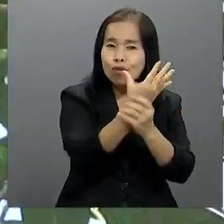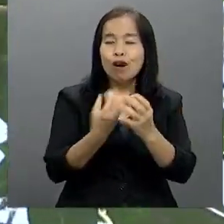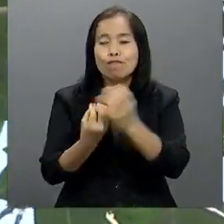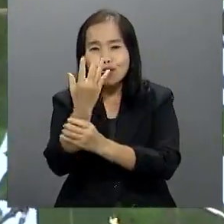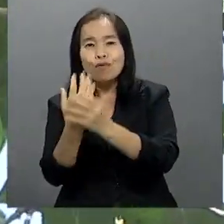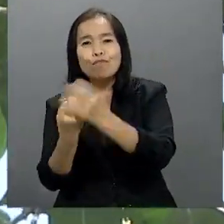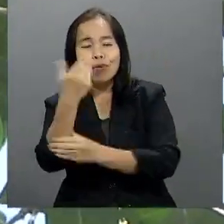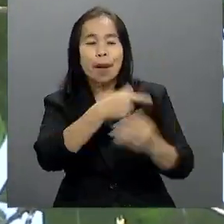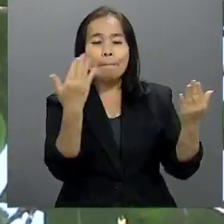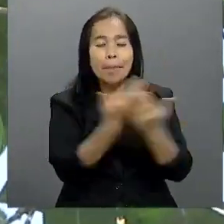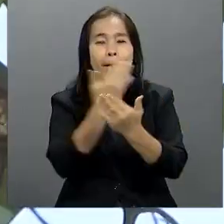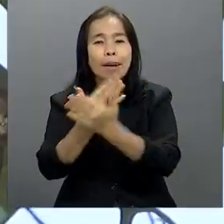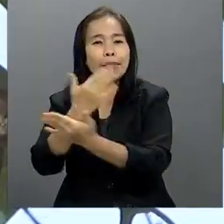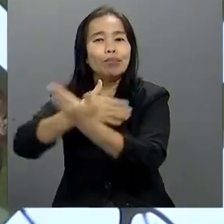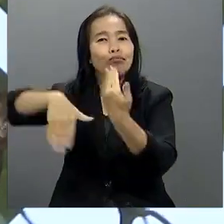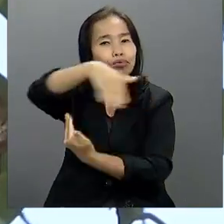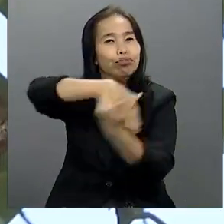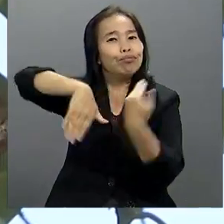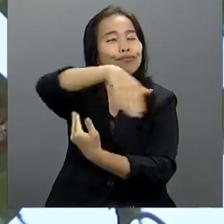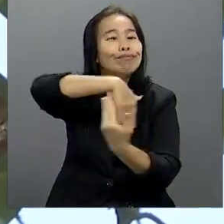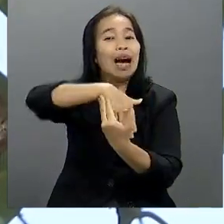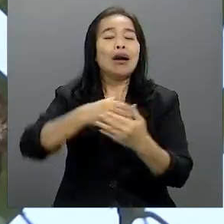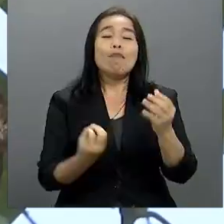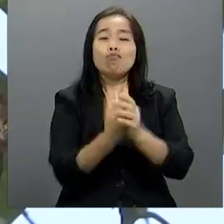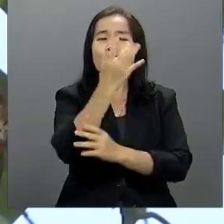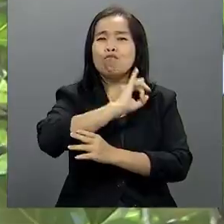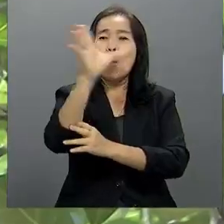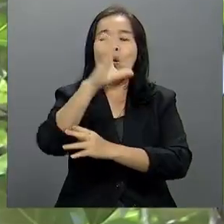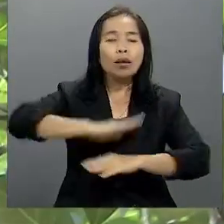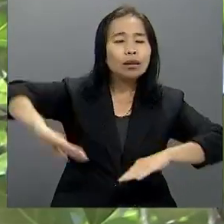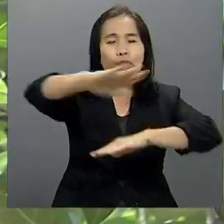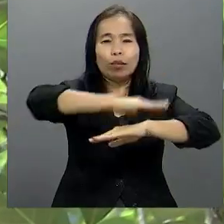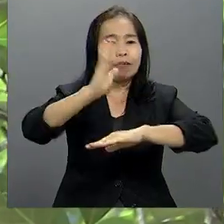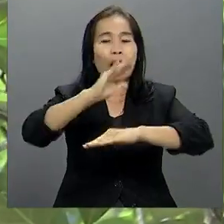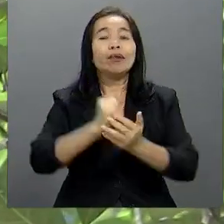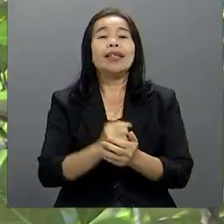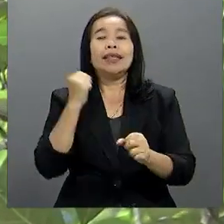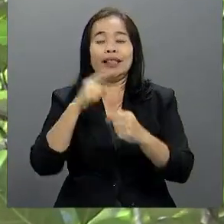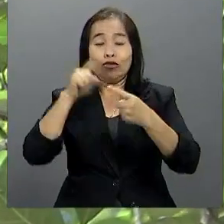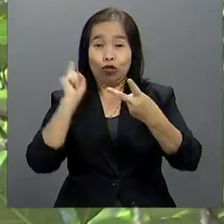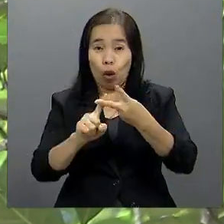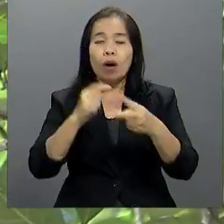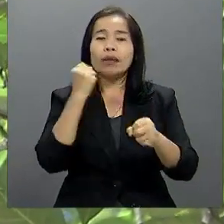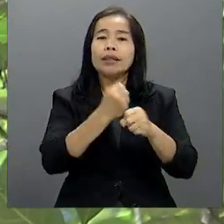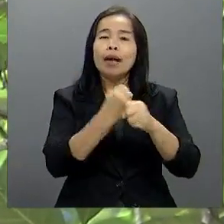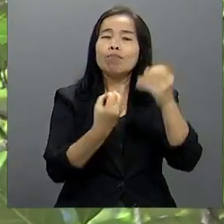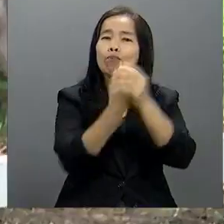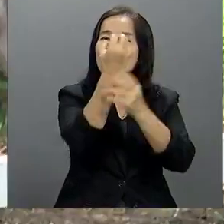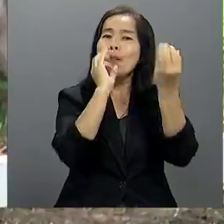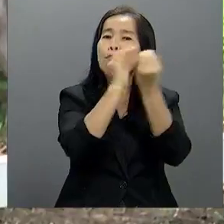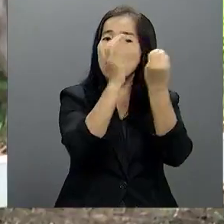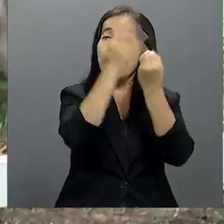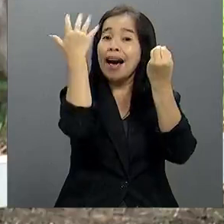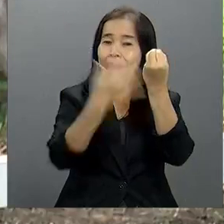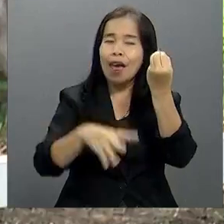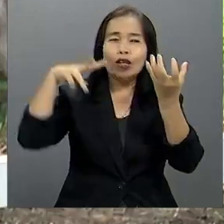ารายจ่ายอันนี้อย่างหนึ่งแล้วก็ตามมาด้วยสร้างอาชีพเสริมหรือการแปรรูปให้มันเกิดอาชีพเสริมขึ้นมาเพราะมันมีอาชีพ